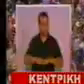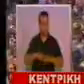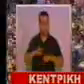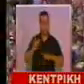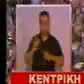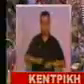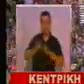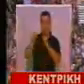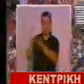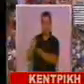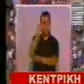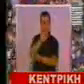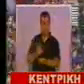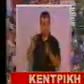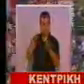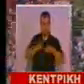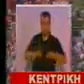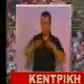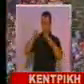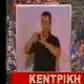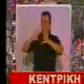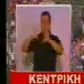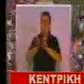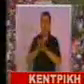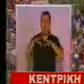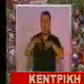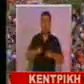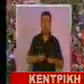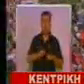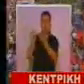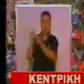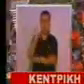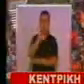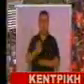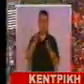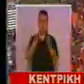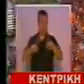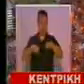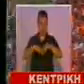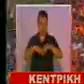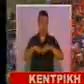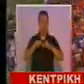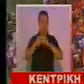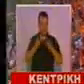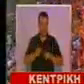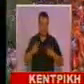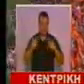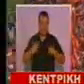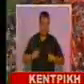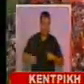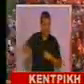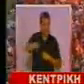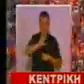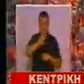στην Κομισιόν, ώστε να εφαρμοστεί ακόμα πιο αποτελεσματικά και ενιαία για τα κράτη-μέλη της Ευρωζώνης